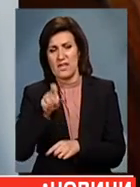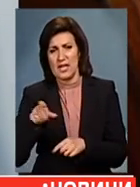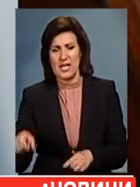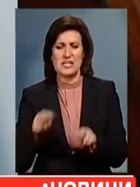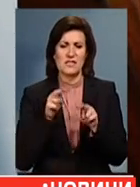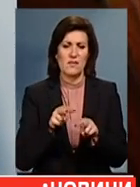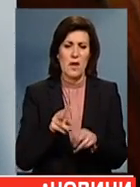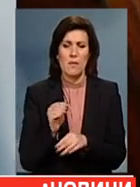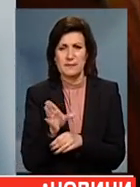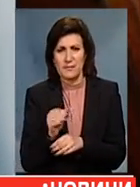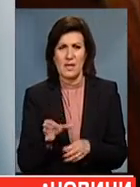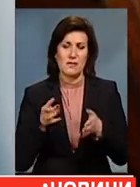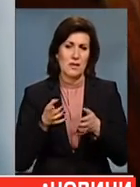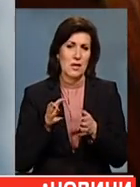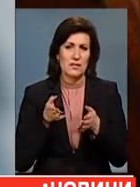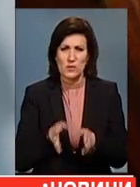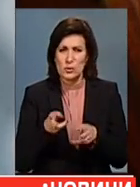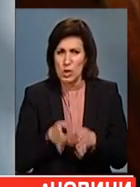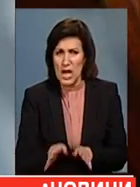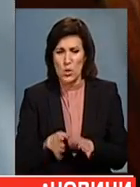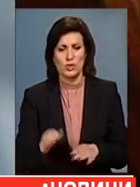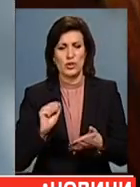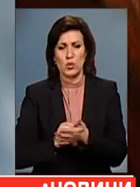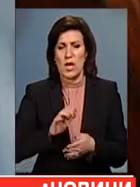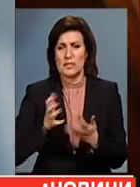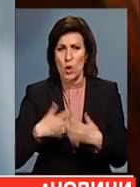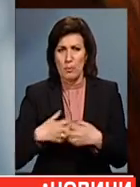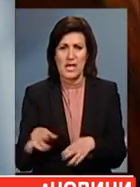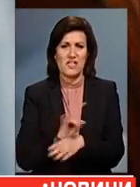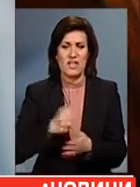та свідоцтв про народження. А ще друкарське обладнання,